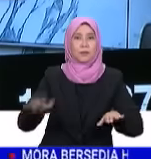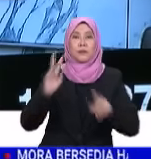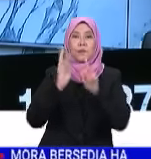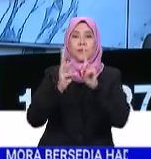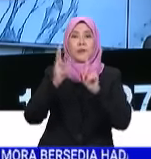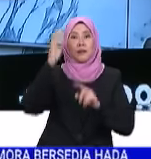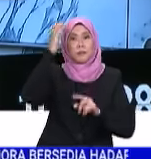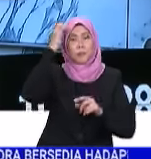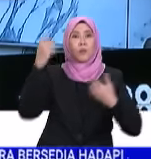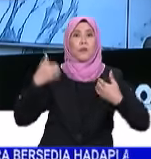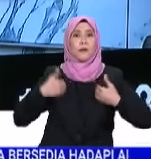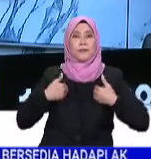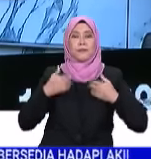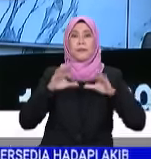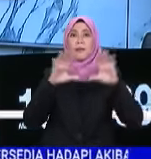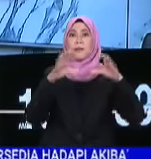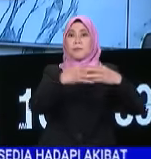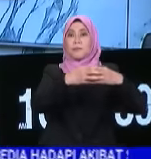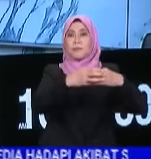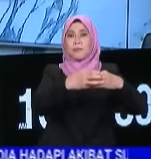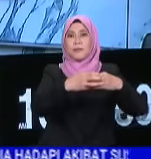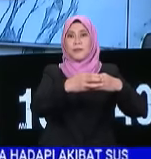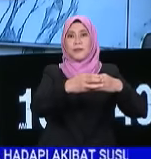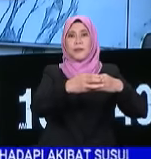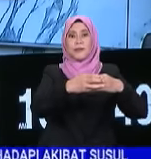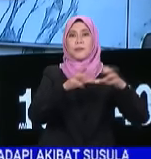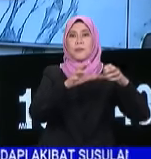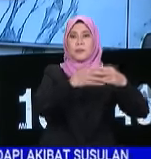11 pasukan pelindung kanak-kanak